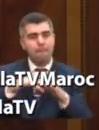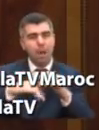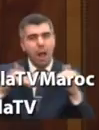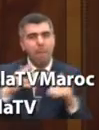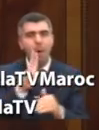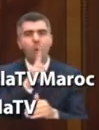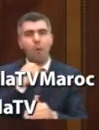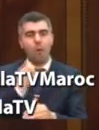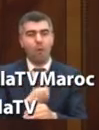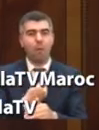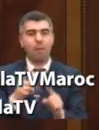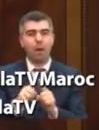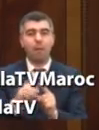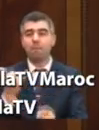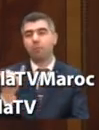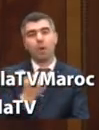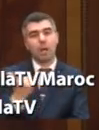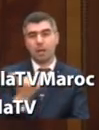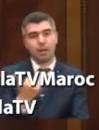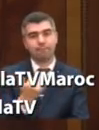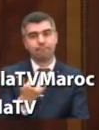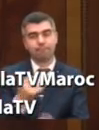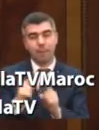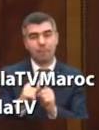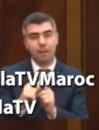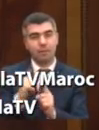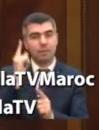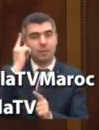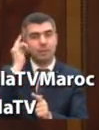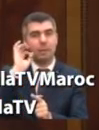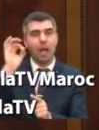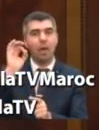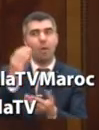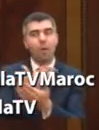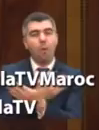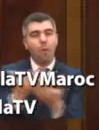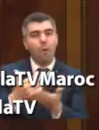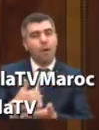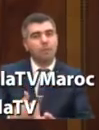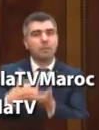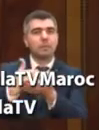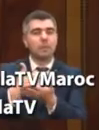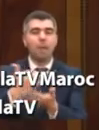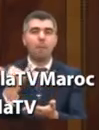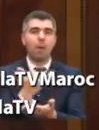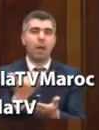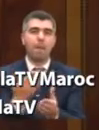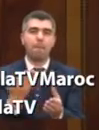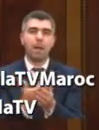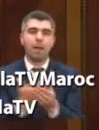حكومية، لإعادة الاعتبار للضمير الإنساني في مواجهة قضايا التي يعاني منها هؤلاء الأسرى.